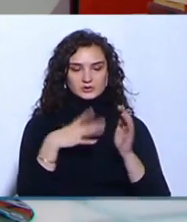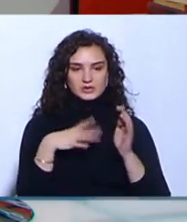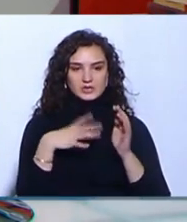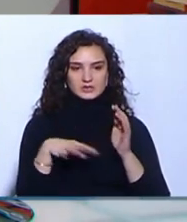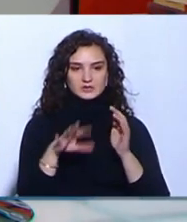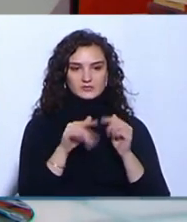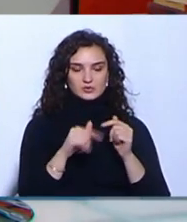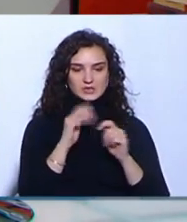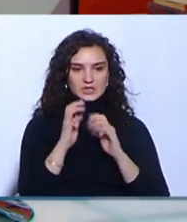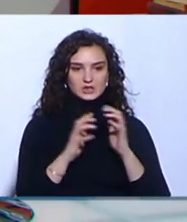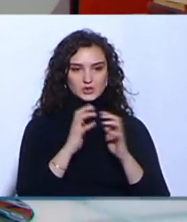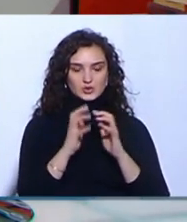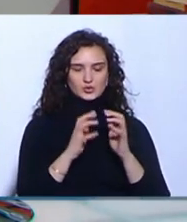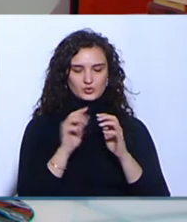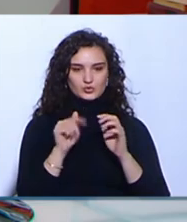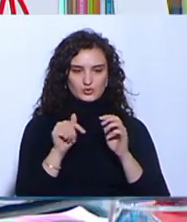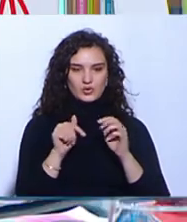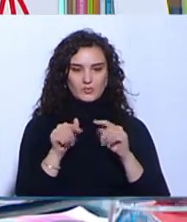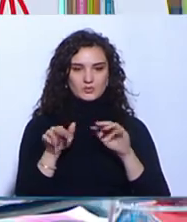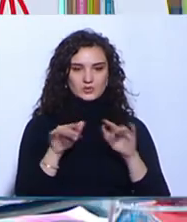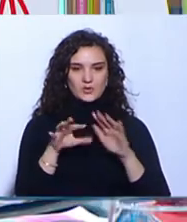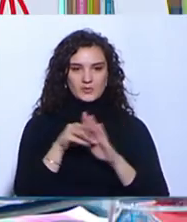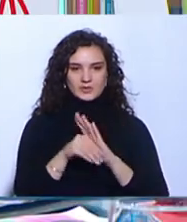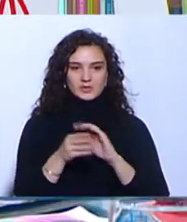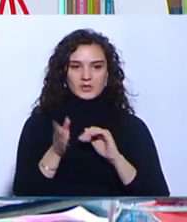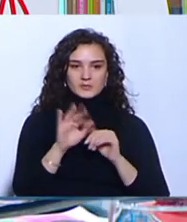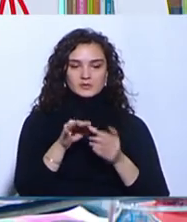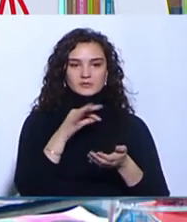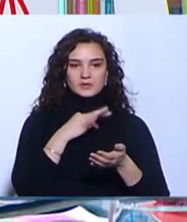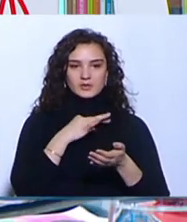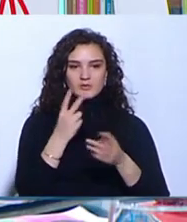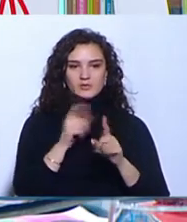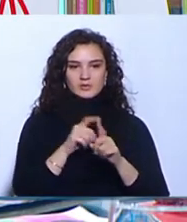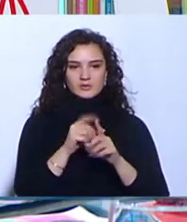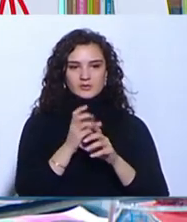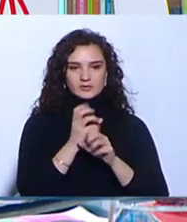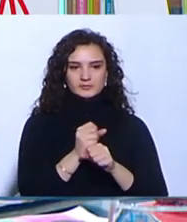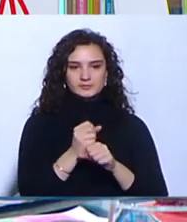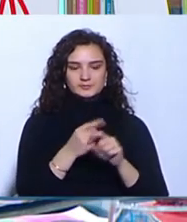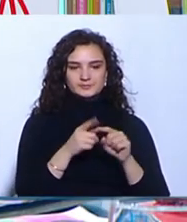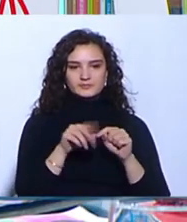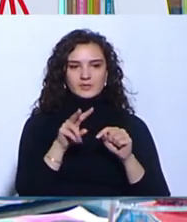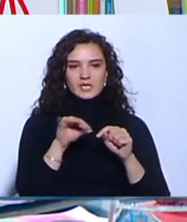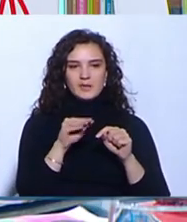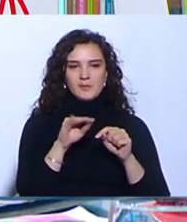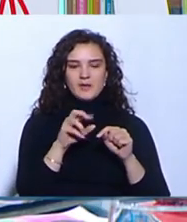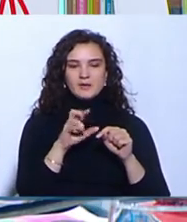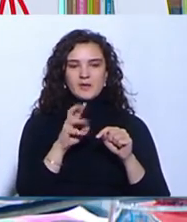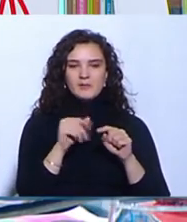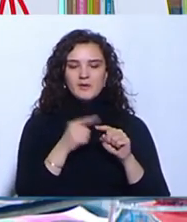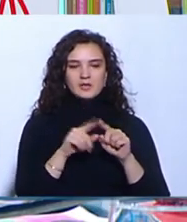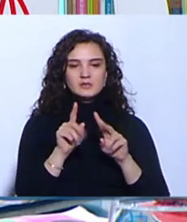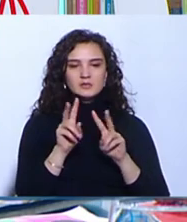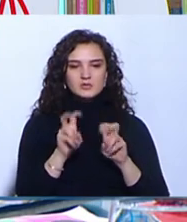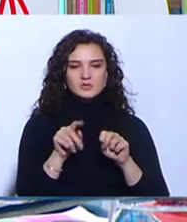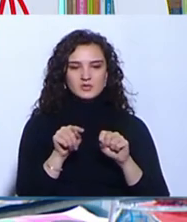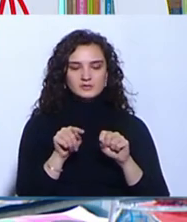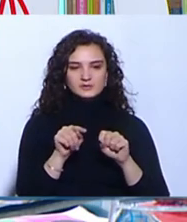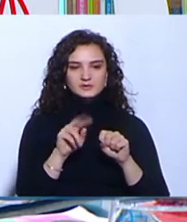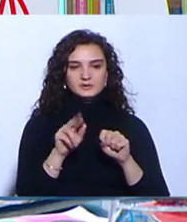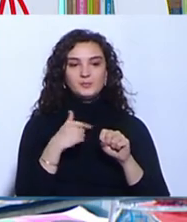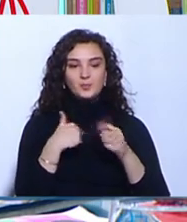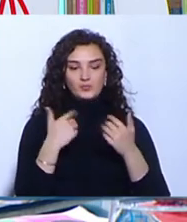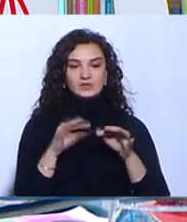საქართველო საერთაშორისო მასშტაბით ამ მოძრაობაში. მოდით გვითხარით ორი სიტყვით ეს ლიმფედემა რას ნიშნავს. მე